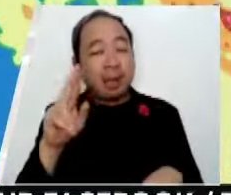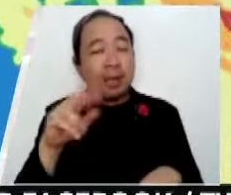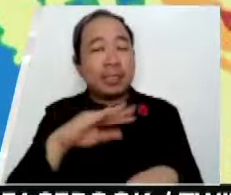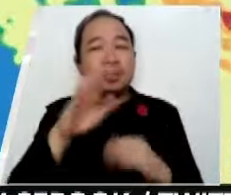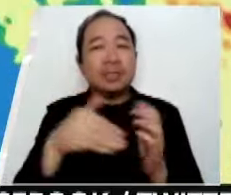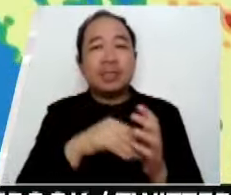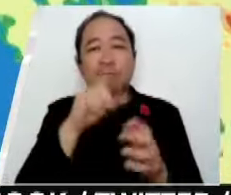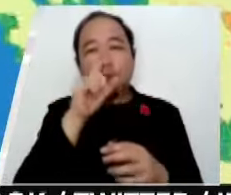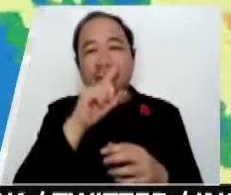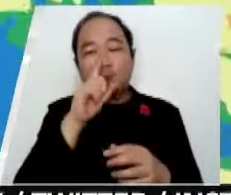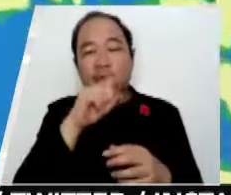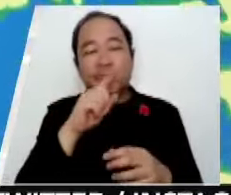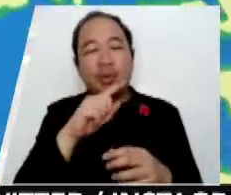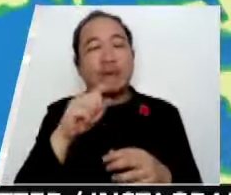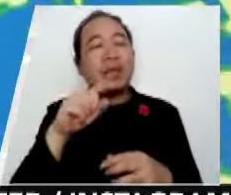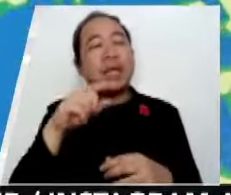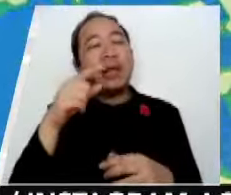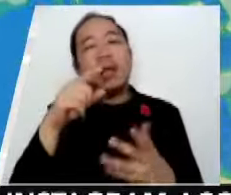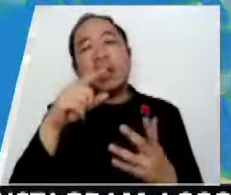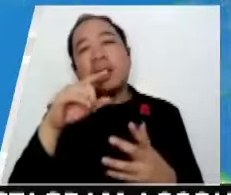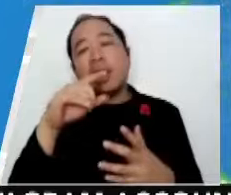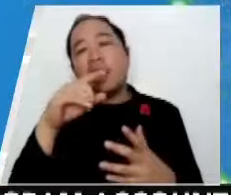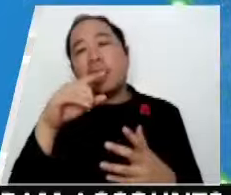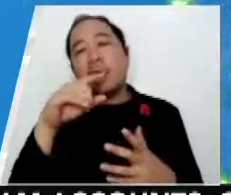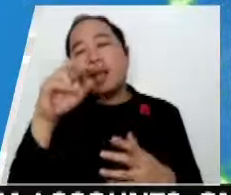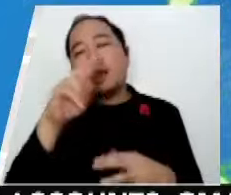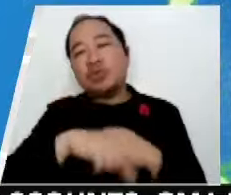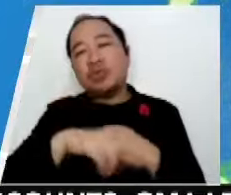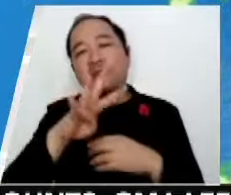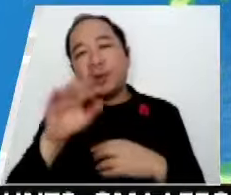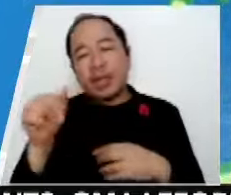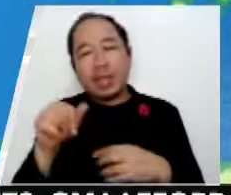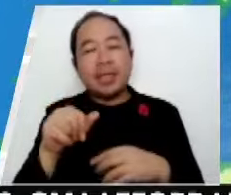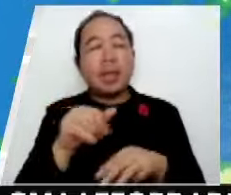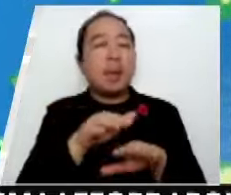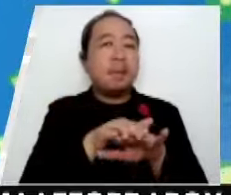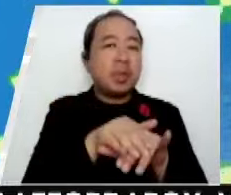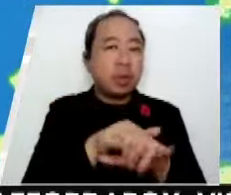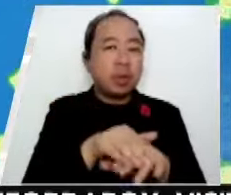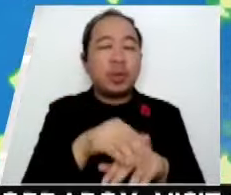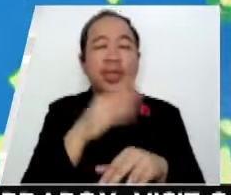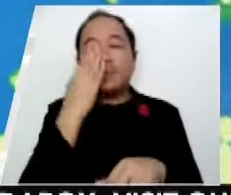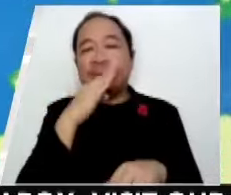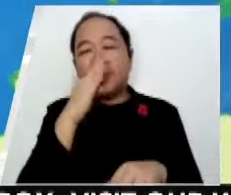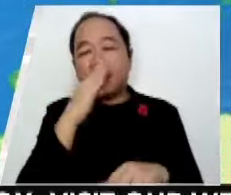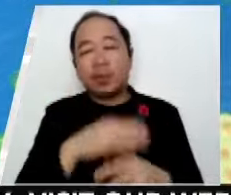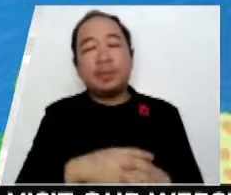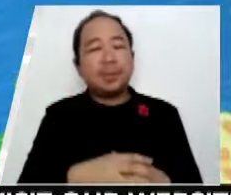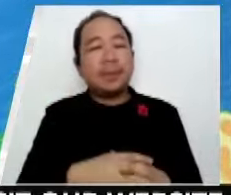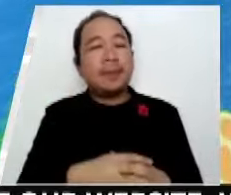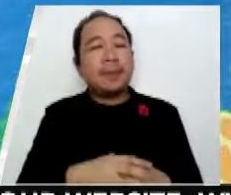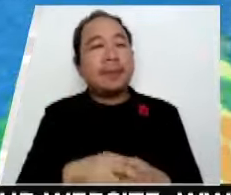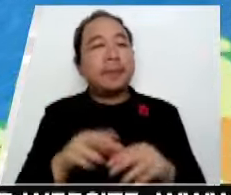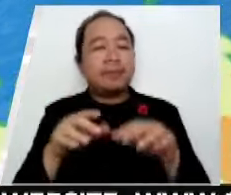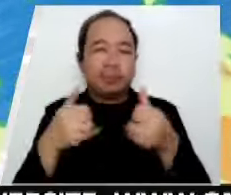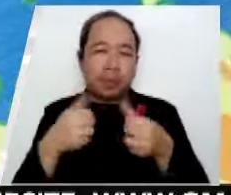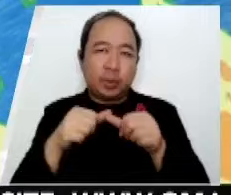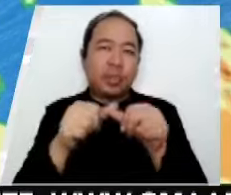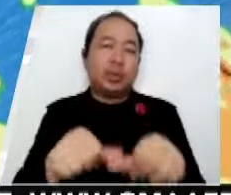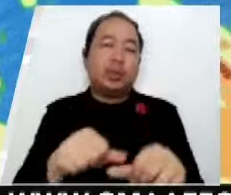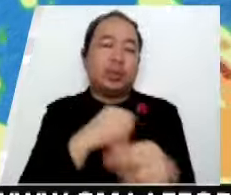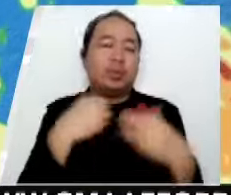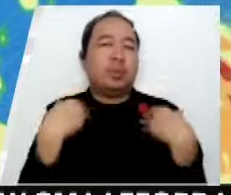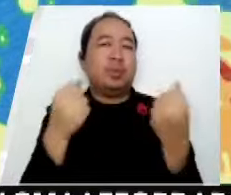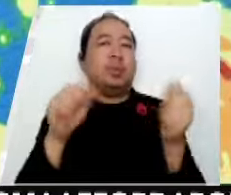ng Calabar Zone, Mindoro Provinces at Bicol Region. Matitinding ulan pa rin po ang inaasahan sa Ilocos